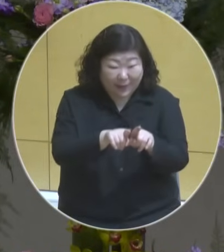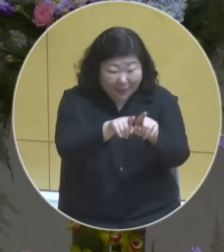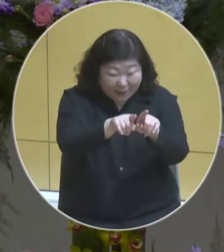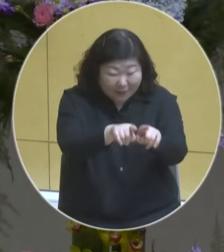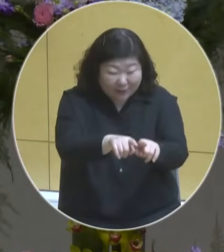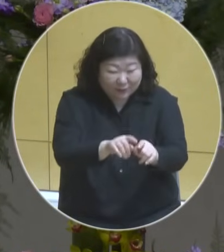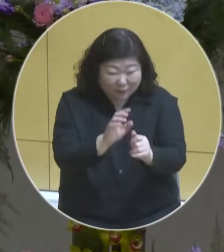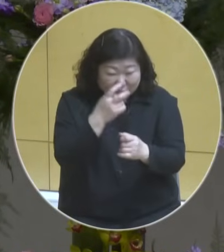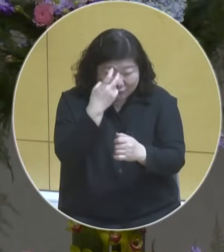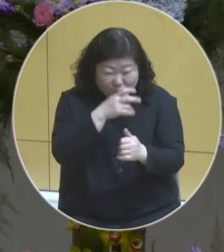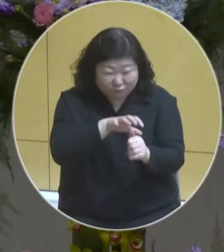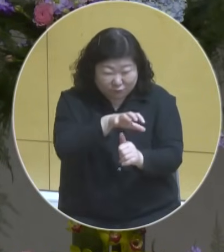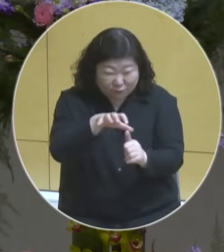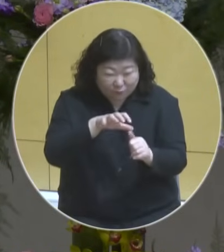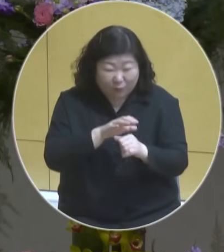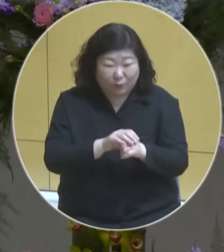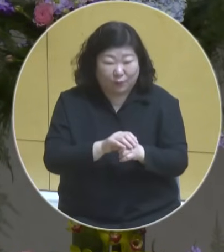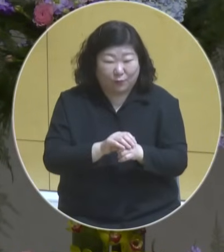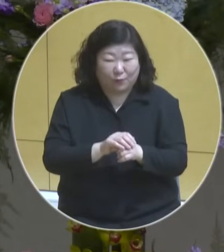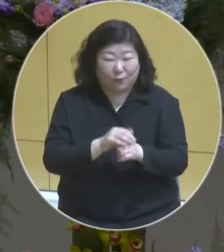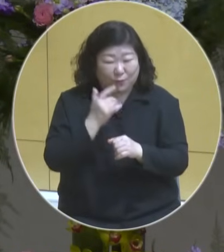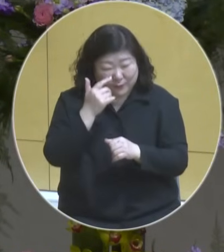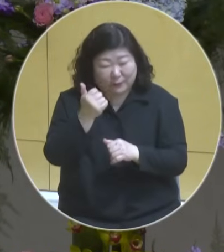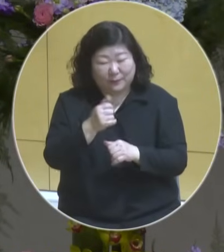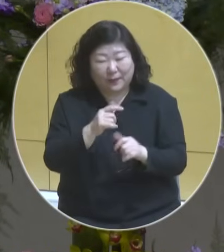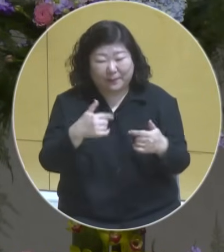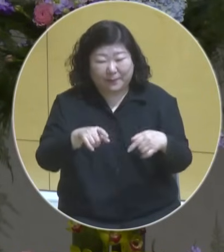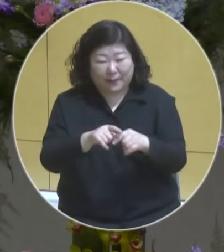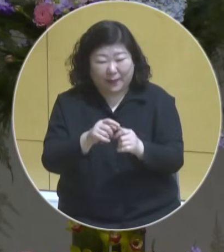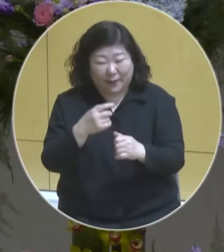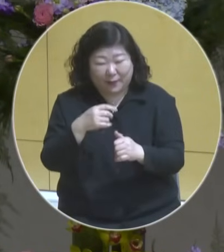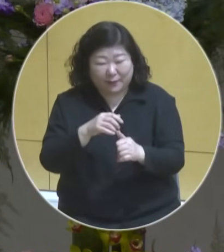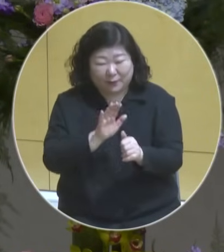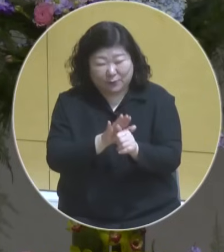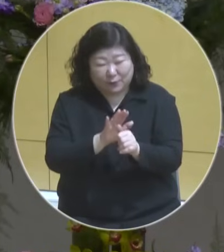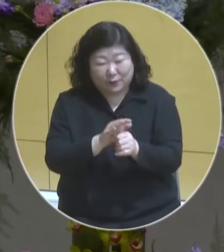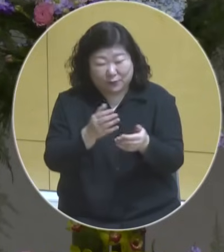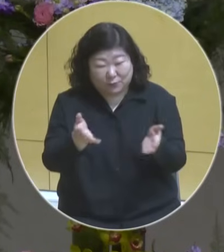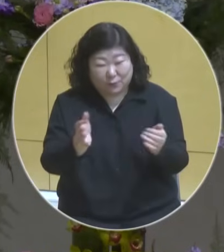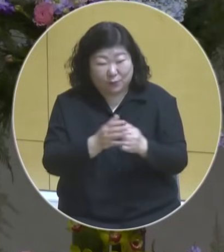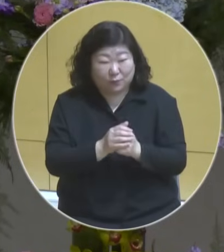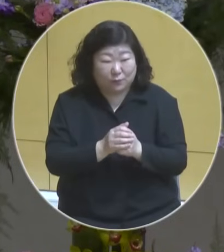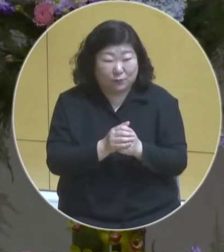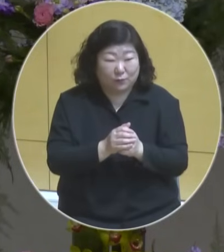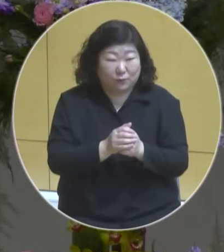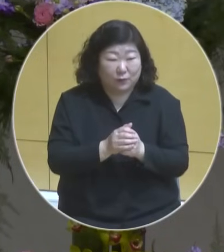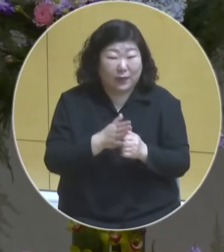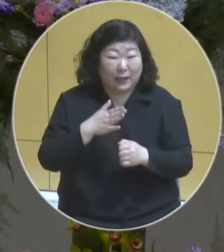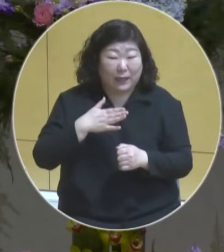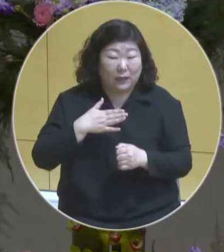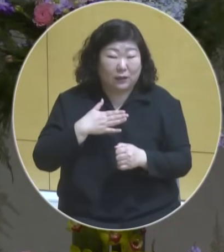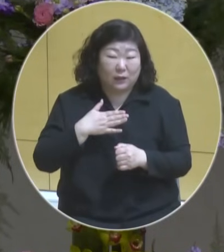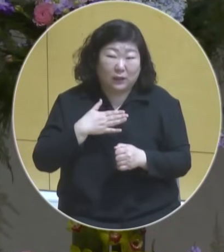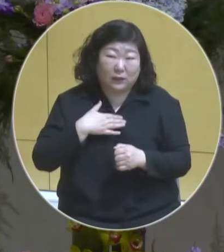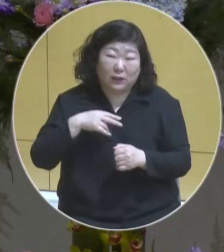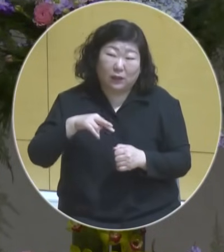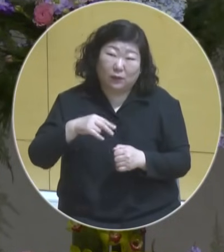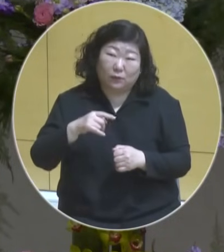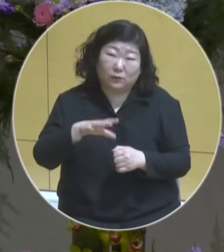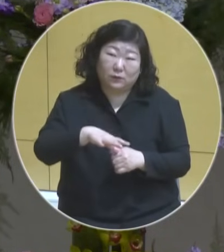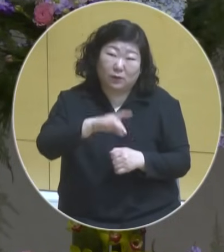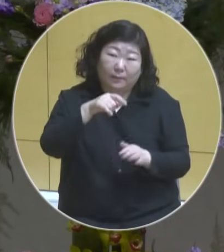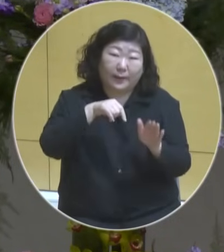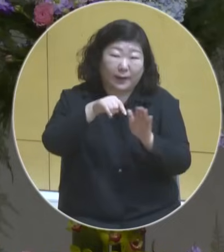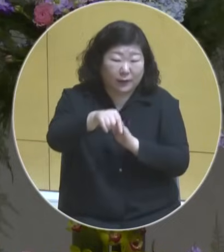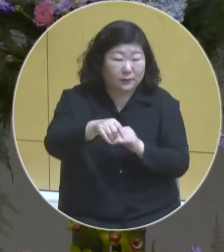섬기고 하면서 또 제가 그 비전트리 갈 때 쭉 한 바퀴 다 돌았습니다 돌아보고 인수하실